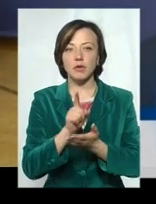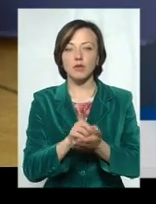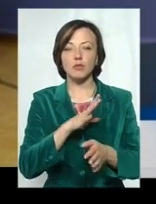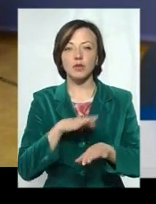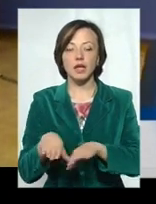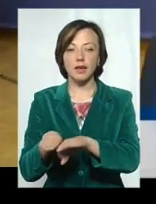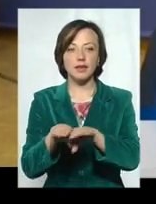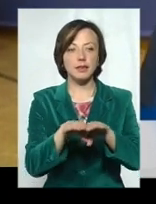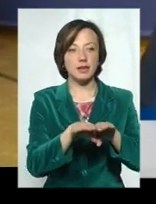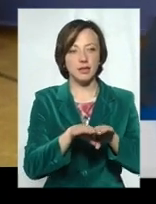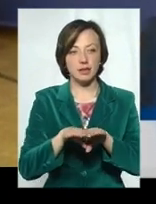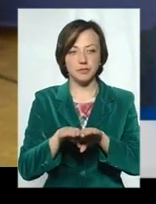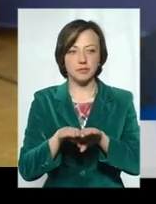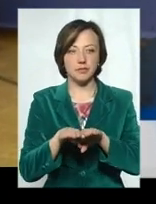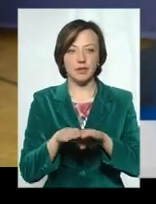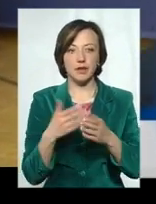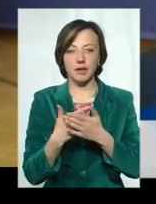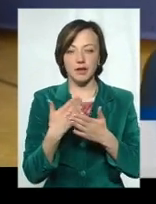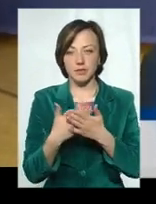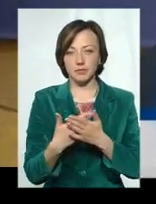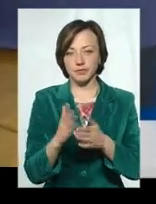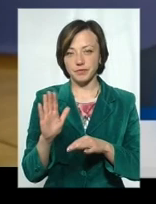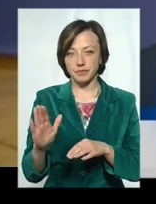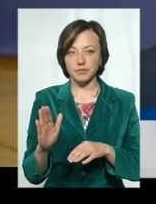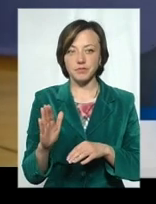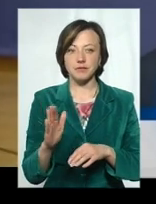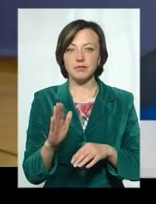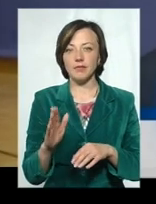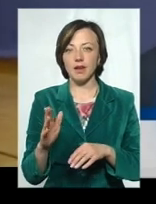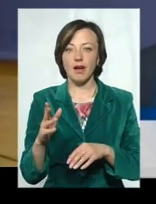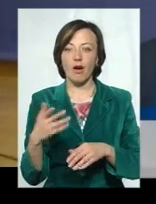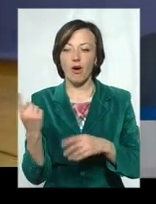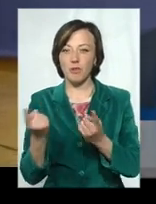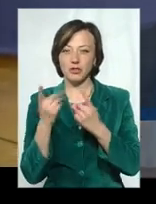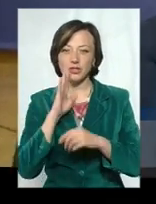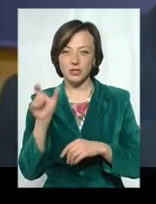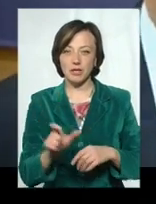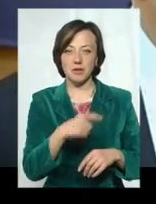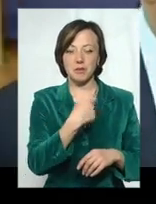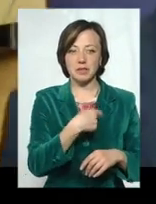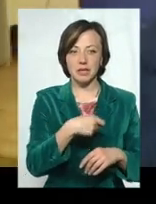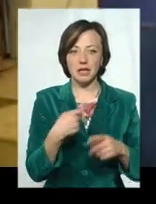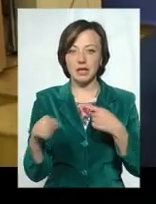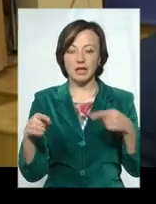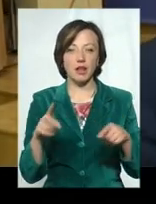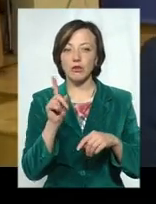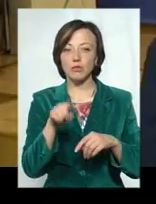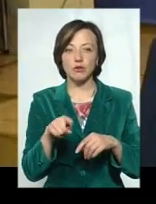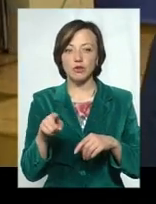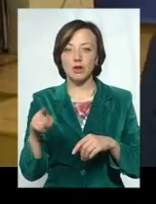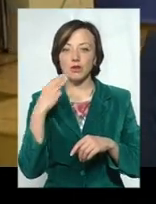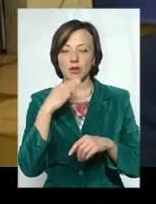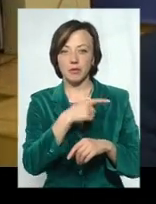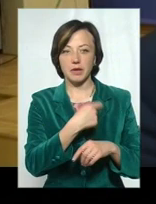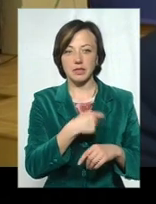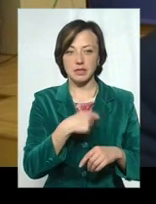єдиними. І для тьоті Маші, яка мете вулицю, і для президента України. Ясно, що в них пенсія буде різна, але не тому, що вона тьотя Маша,